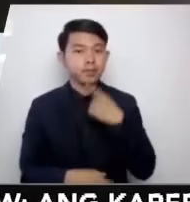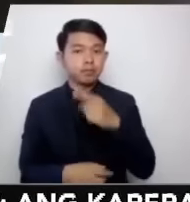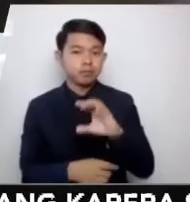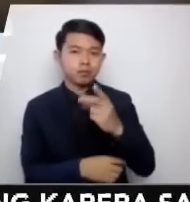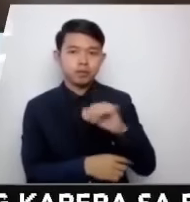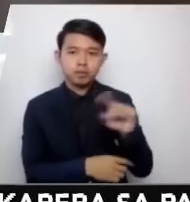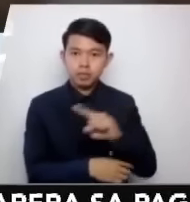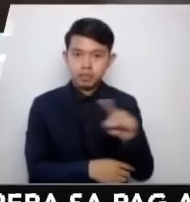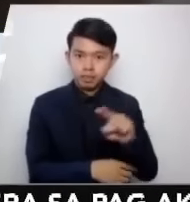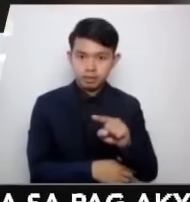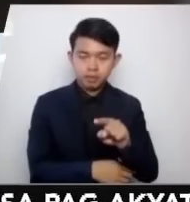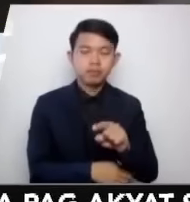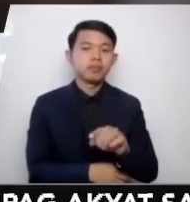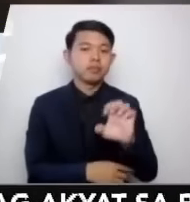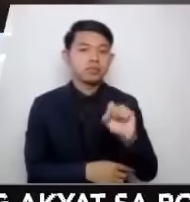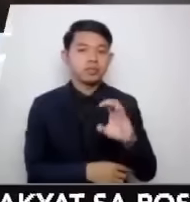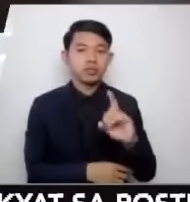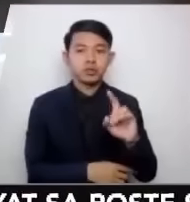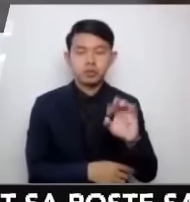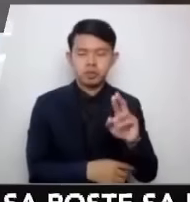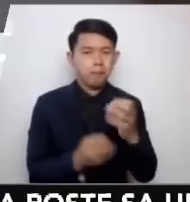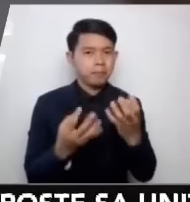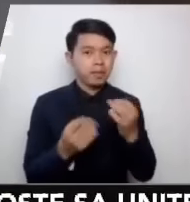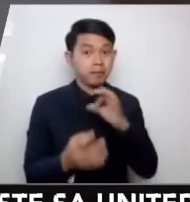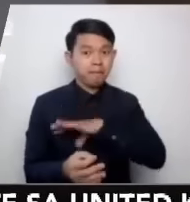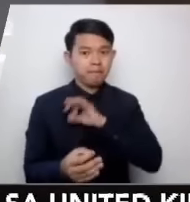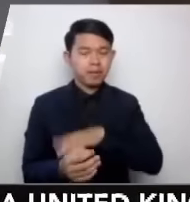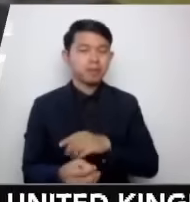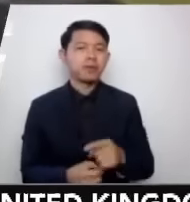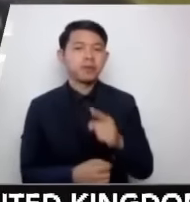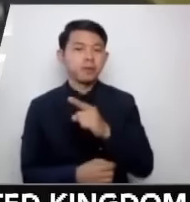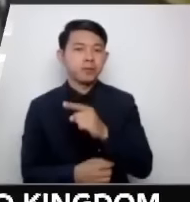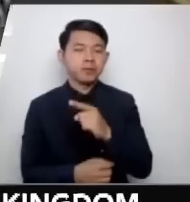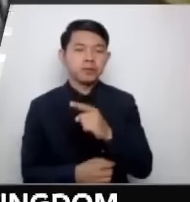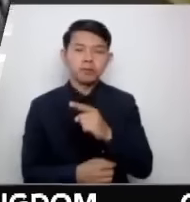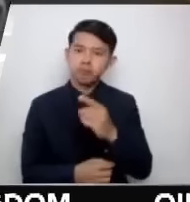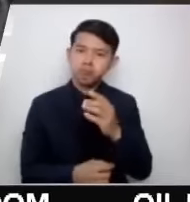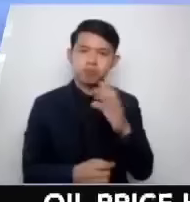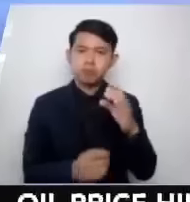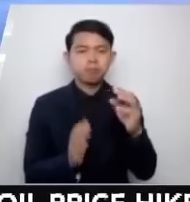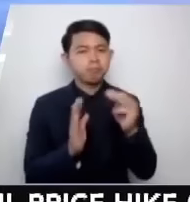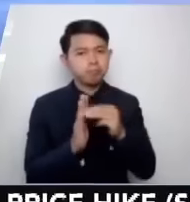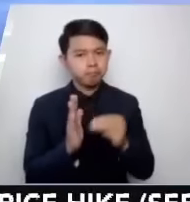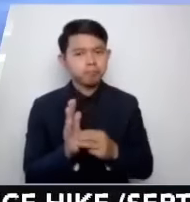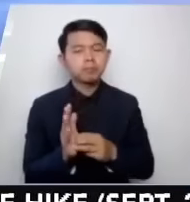ang nasa mahigit kalahating milyong Filipino seafarers.